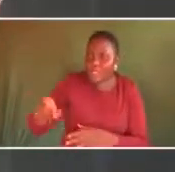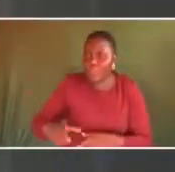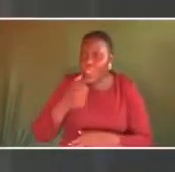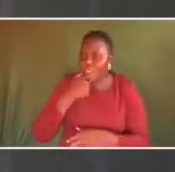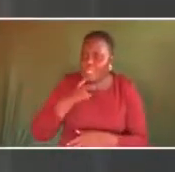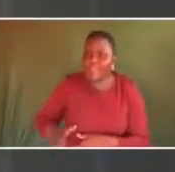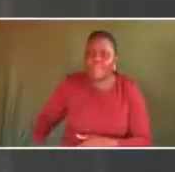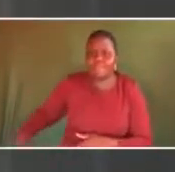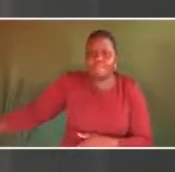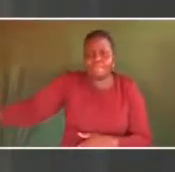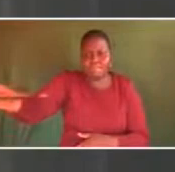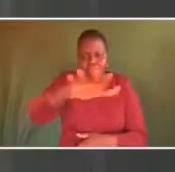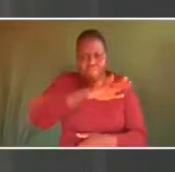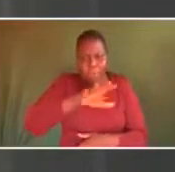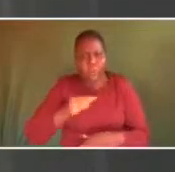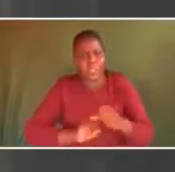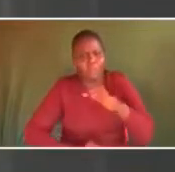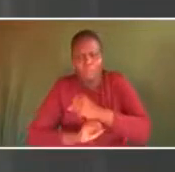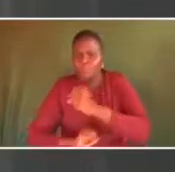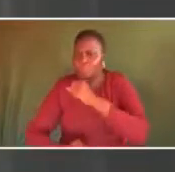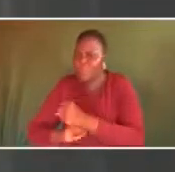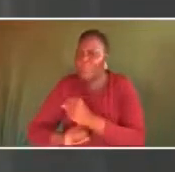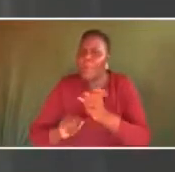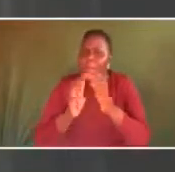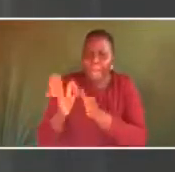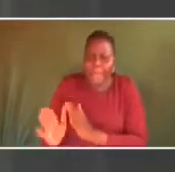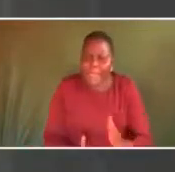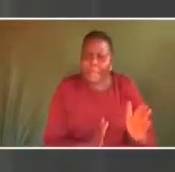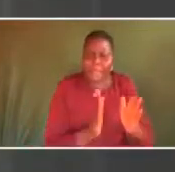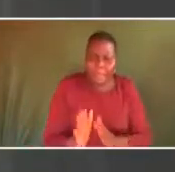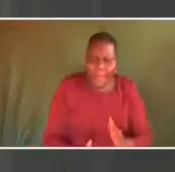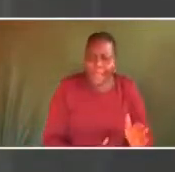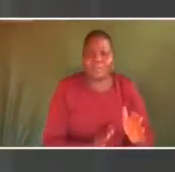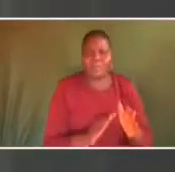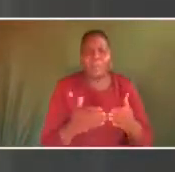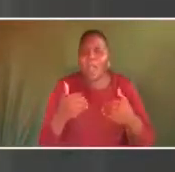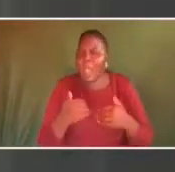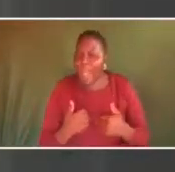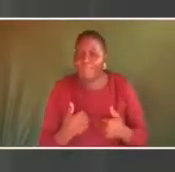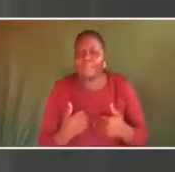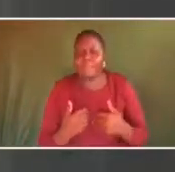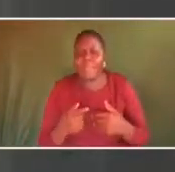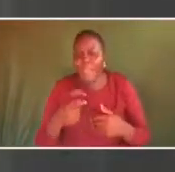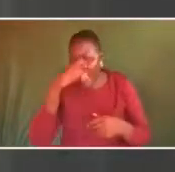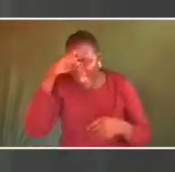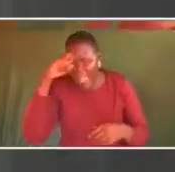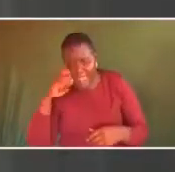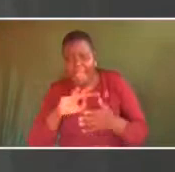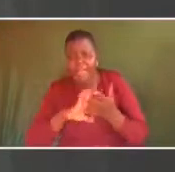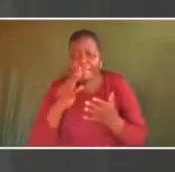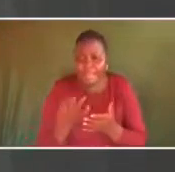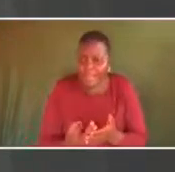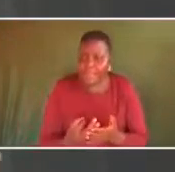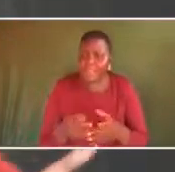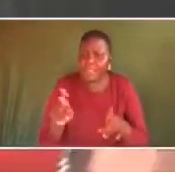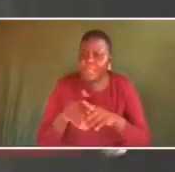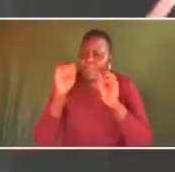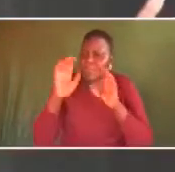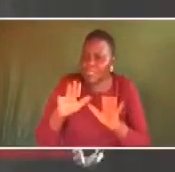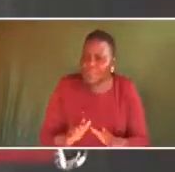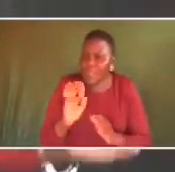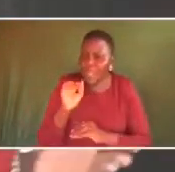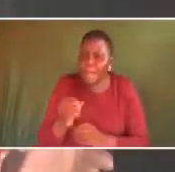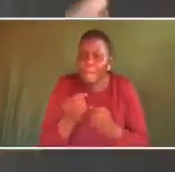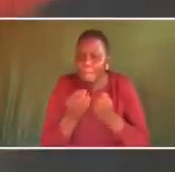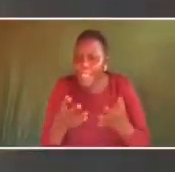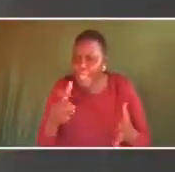you. Hizo mipango zote ambazo umeweka, mipango za Hustler Fund, hata hii ya walimu ambayo inakuja, tunakuomba kwa heshima barua